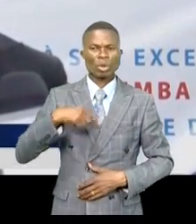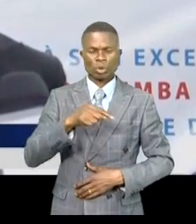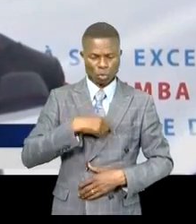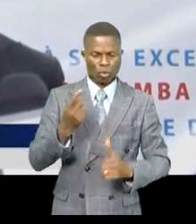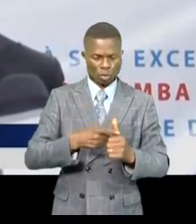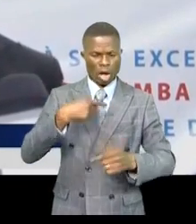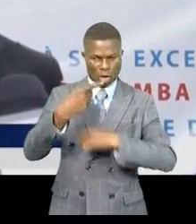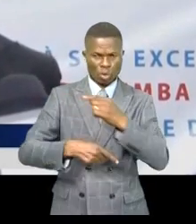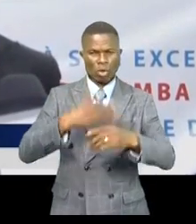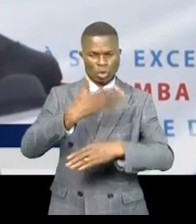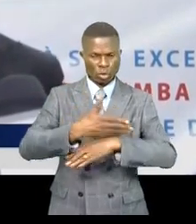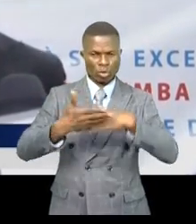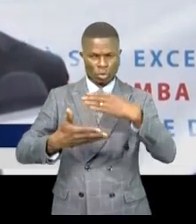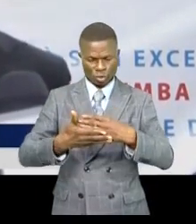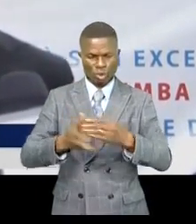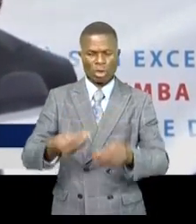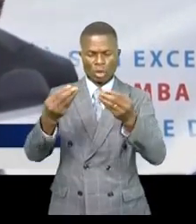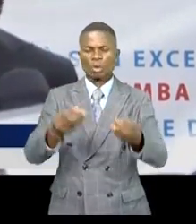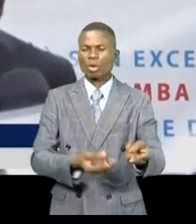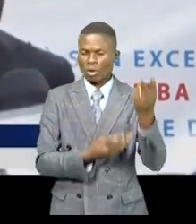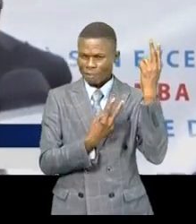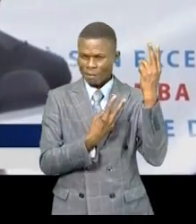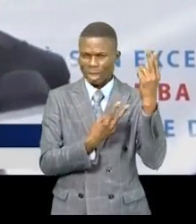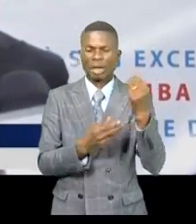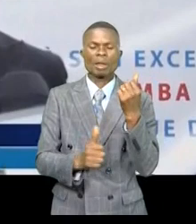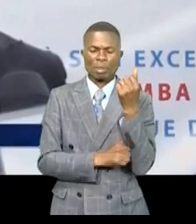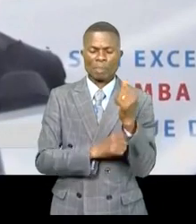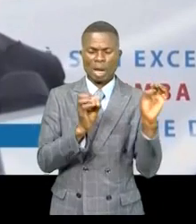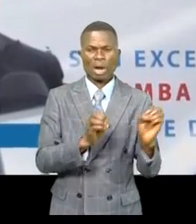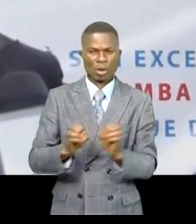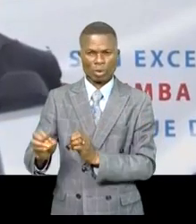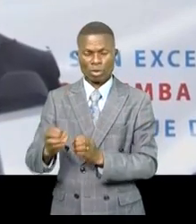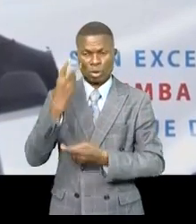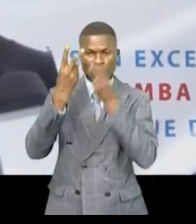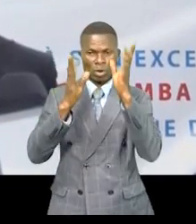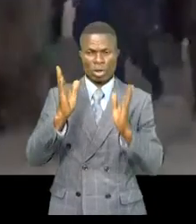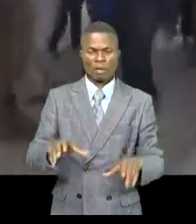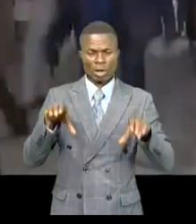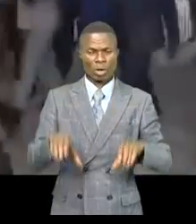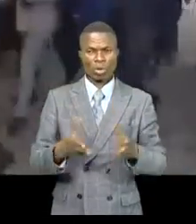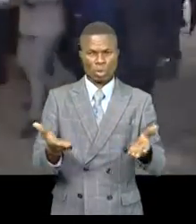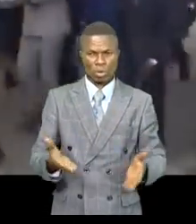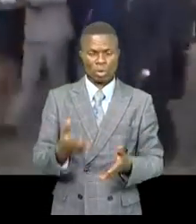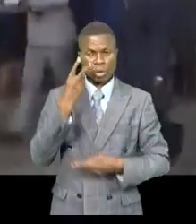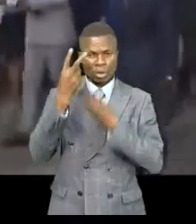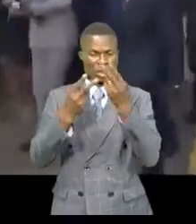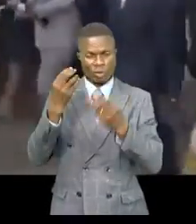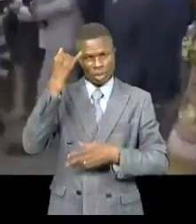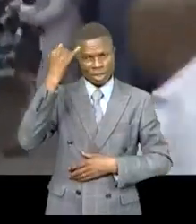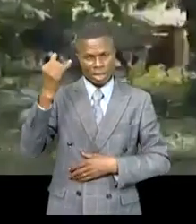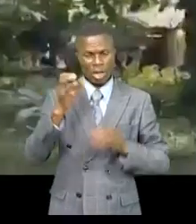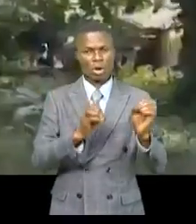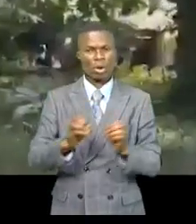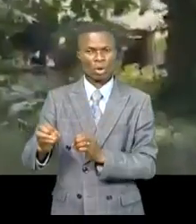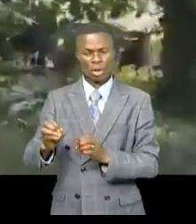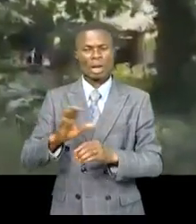d'abord commencer à valoriser l'homme qui organise le tourisme au Congo. Une visite guidée a été initiée